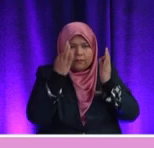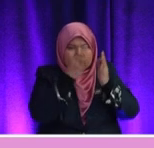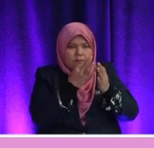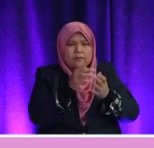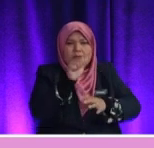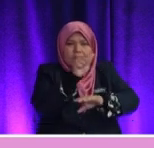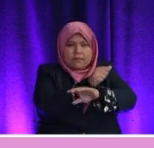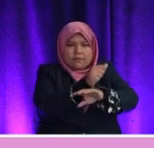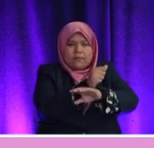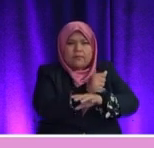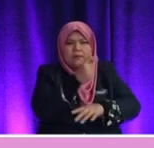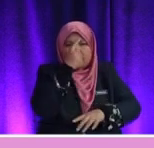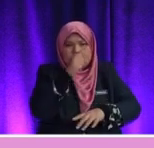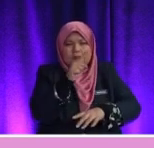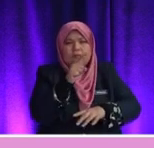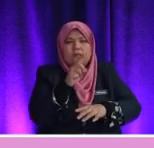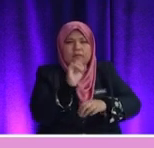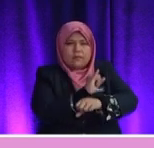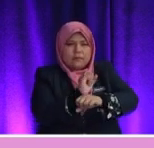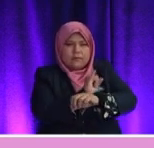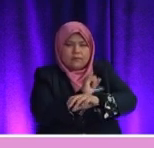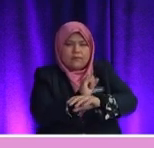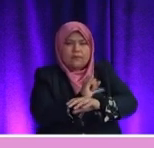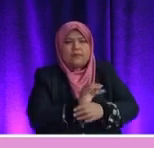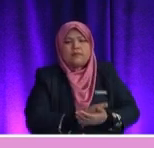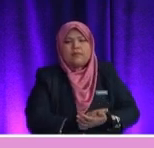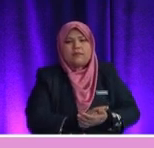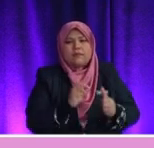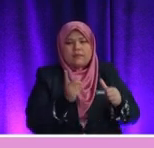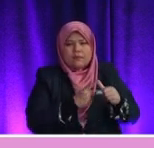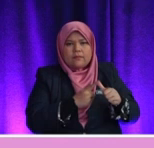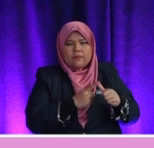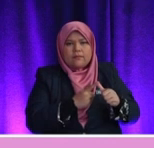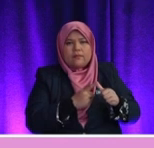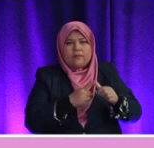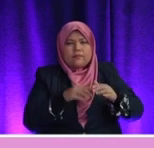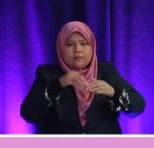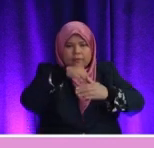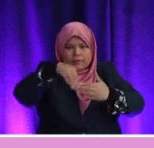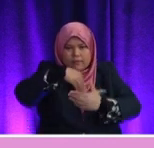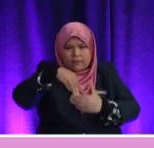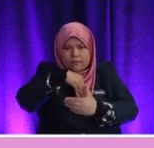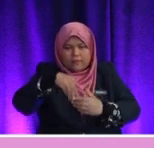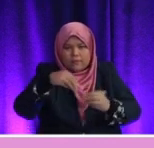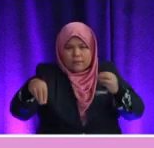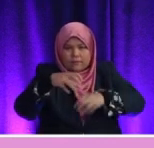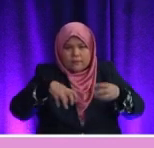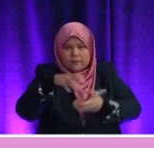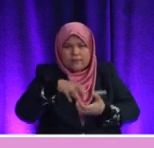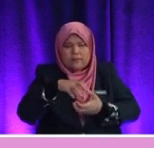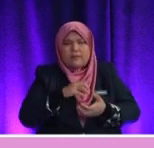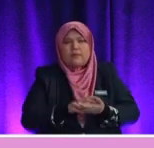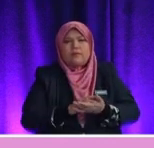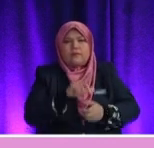aplikasi yang kita gunakan dalam Indah Sri yaitu yang pertama adalah pengecekan logam Joe yang kedua adalah penurunan